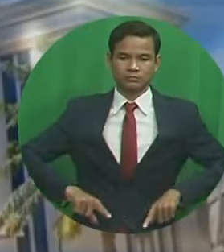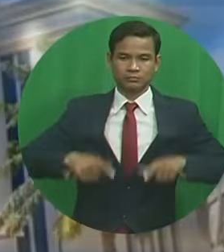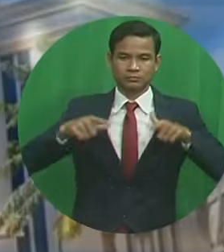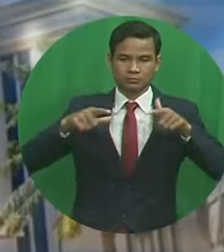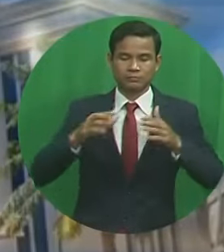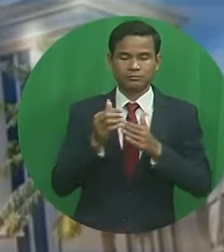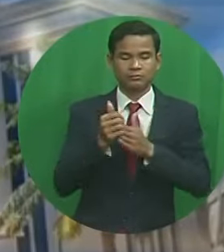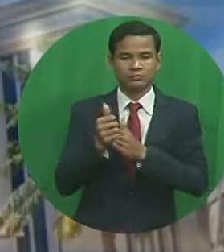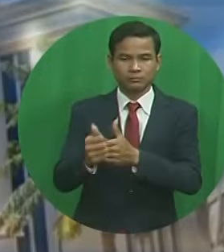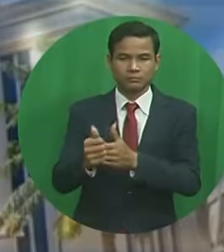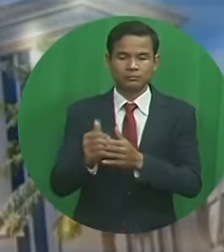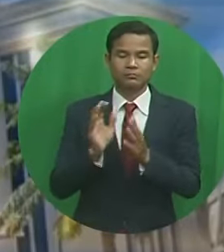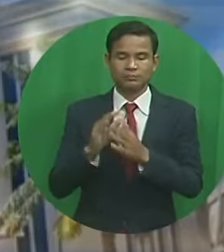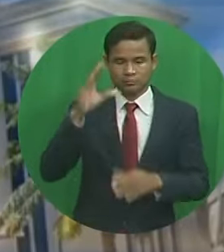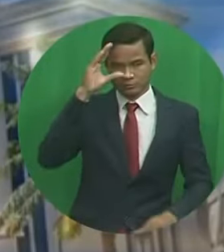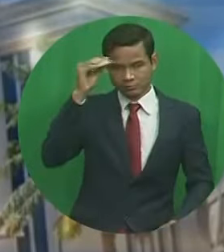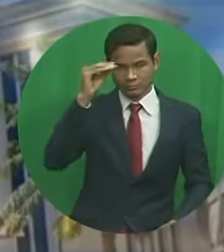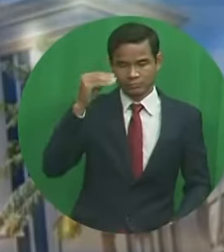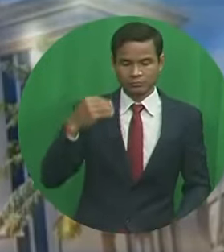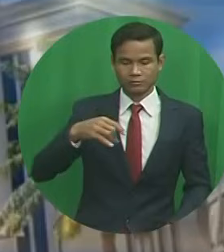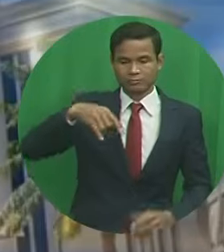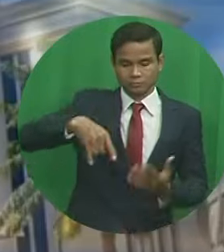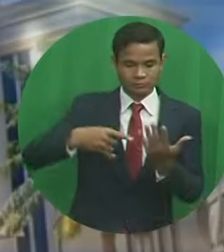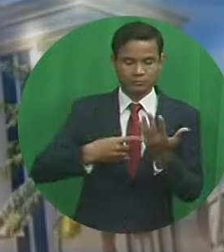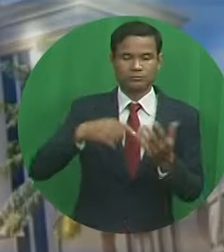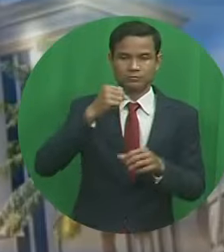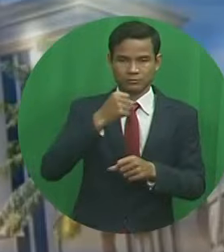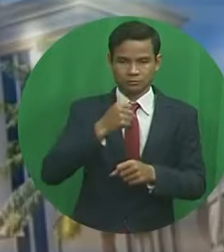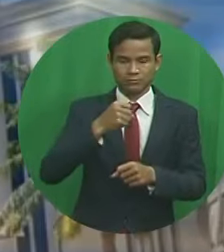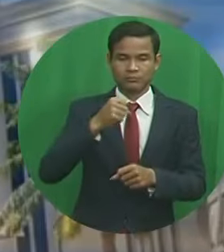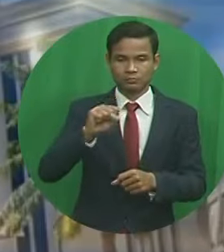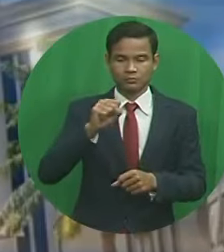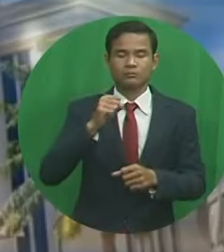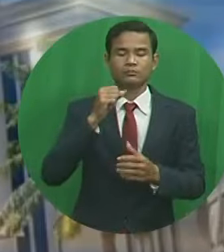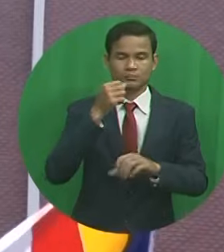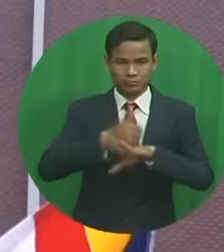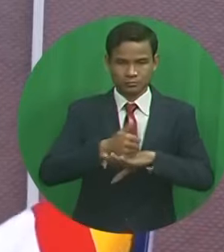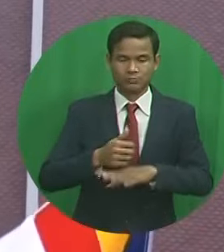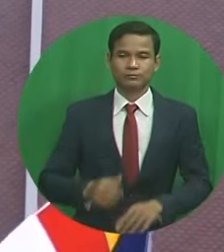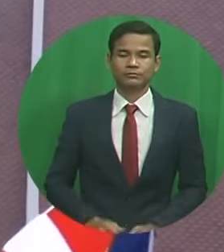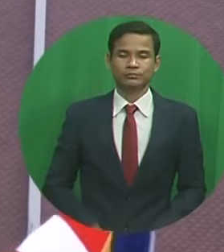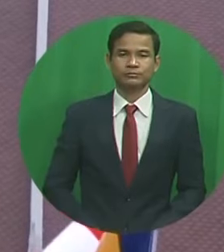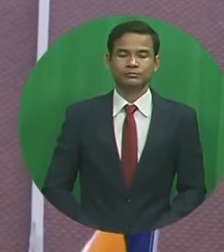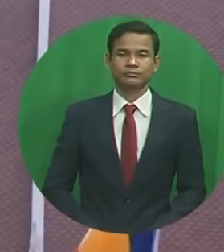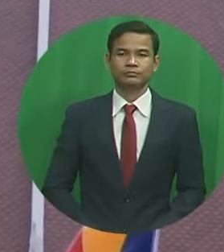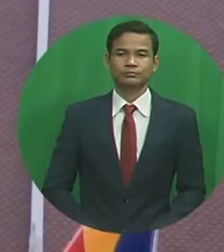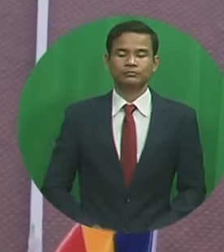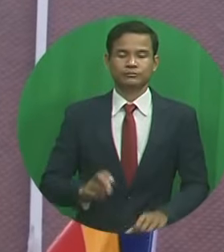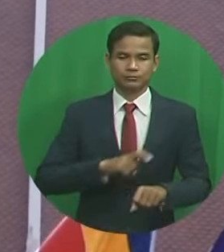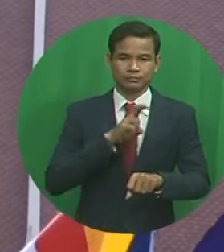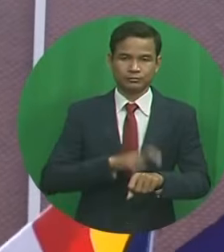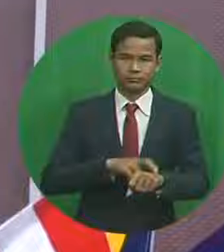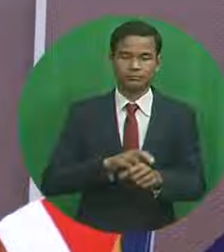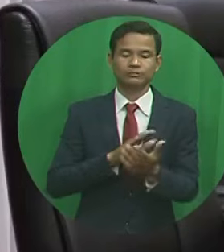ដឹកនាំដោយលោកសុំម៉ាណែតប្រធានប្រតិបត្តិសមាគម ក្នុងឱកាសអញ្ជើ